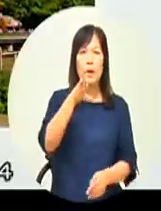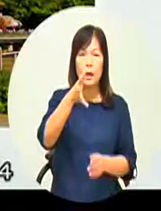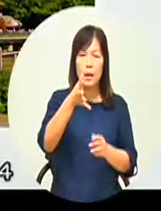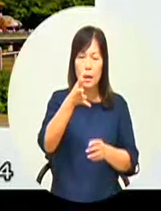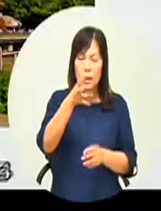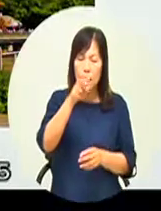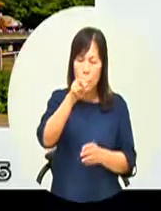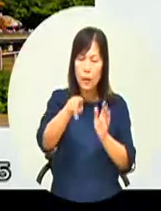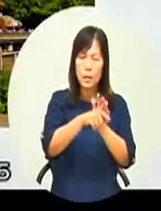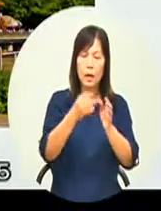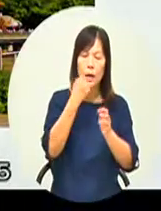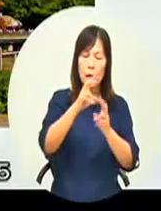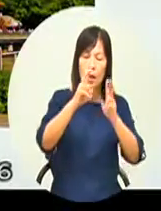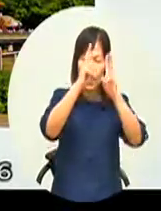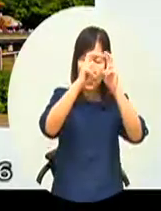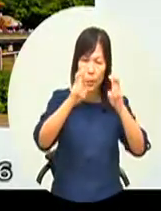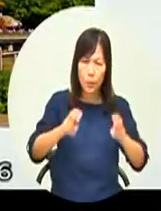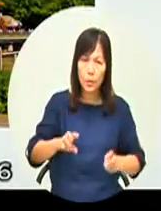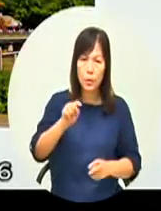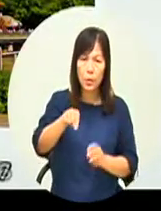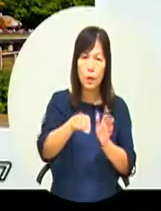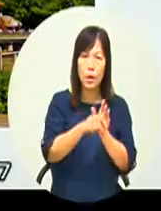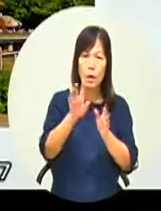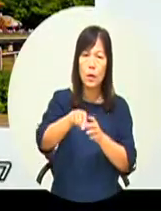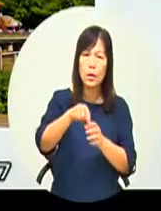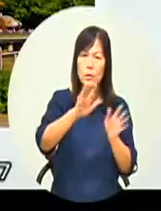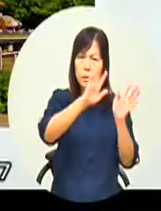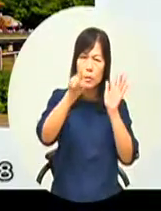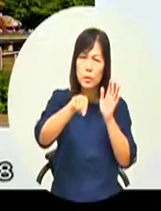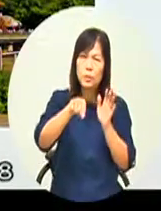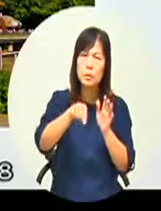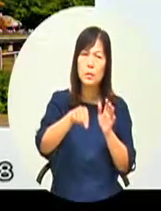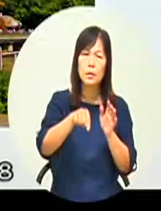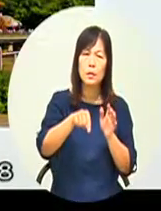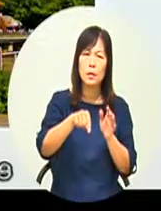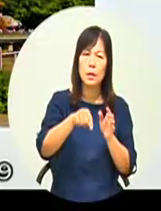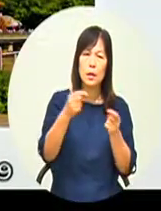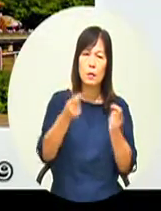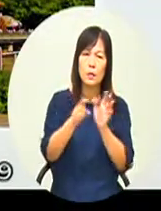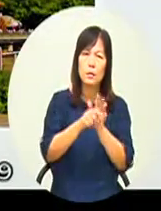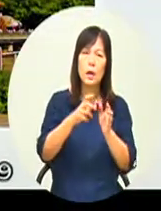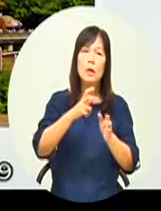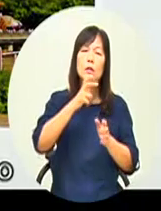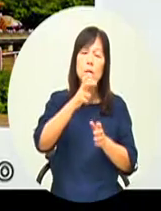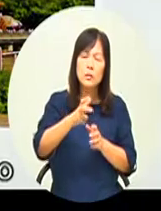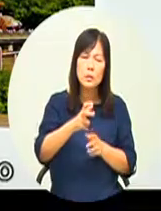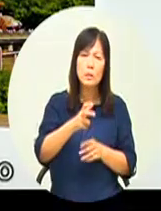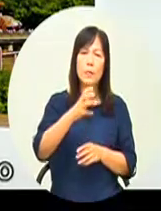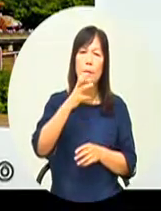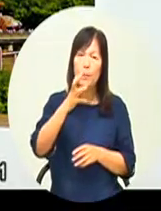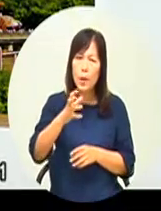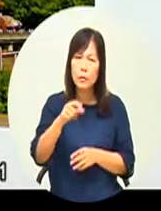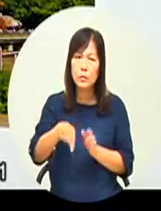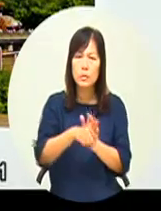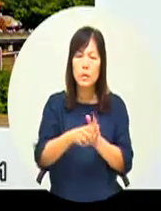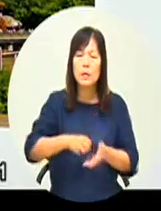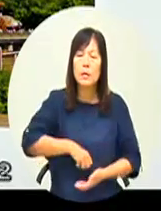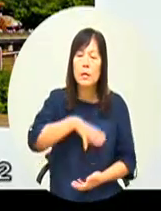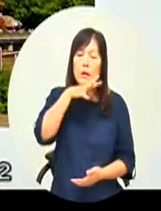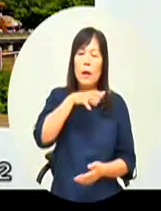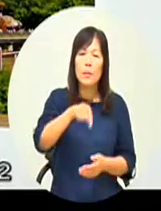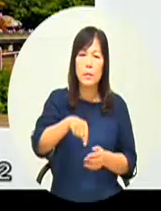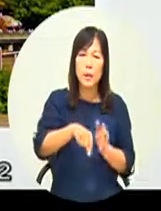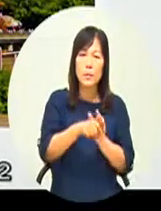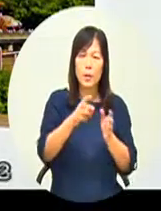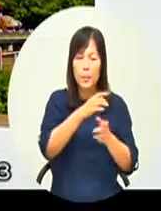的龙虎塔，看到这个景象呢，我们都知道在70岁或者是80岁的长辈，他们在这